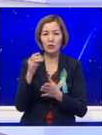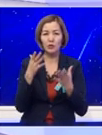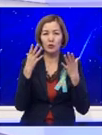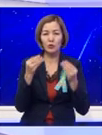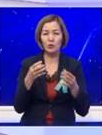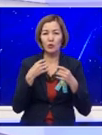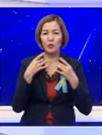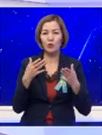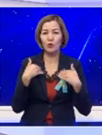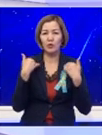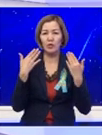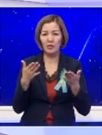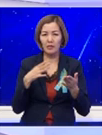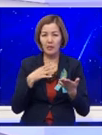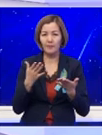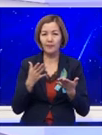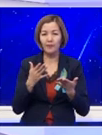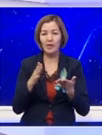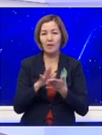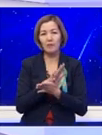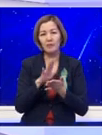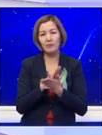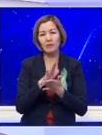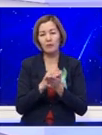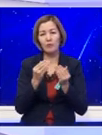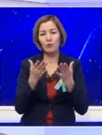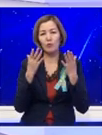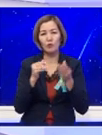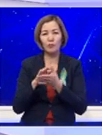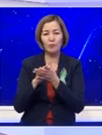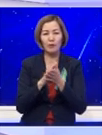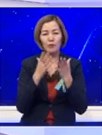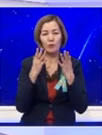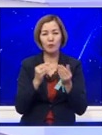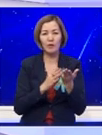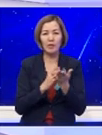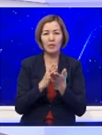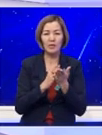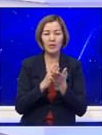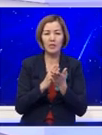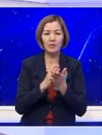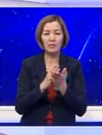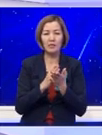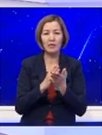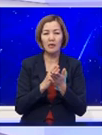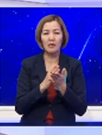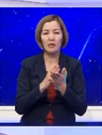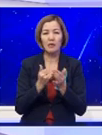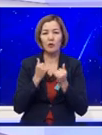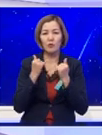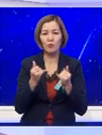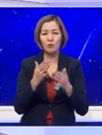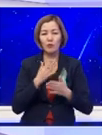күніне орай құттықтап қайтты. Баспа саласының мамандары бүгінгі бейбіт күніміз үшін ардагерлердің алдында бас иіп